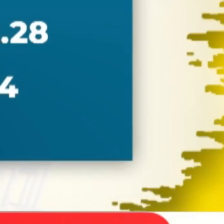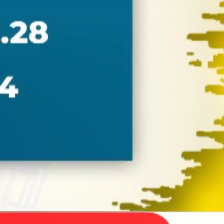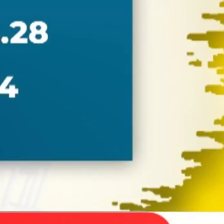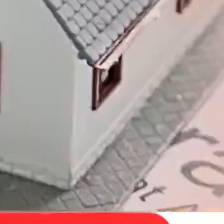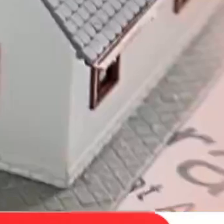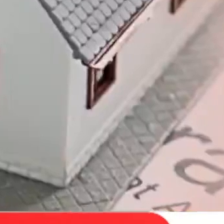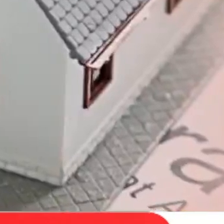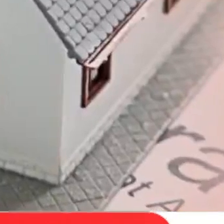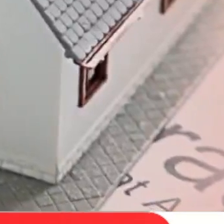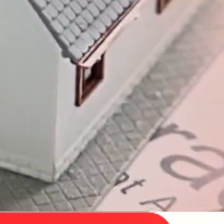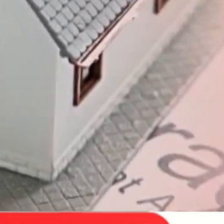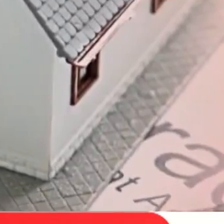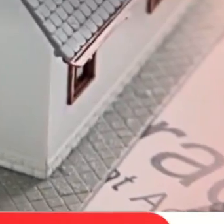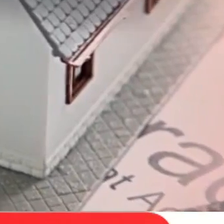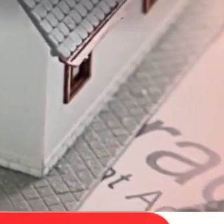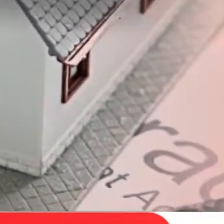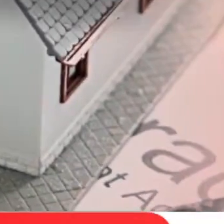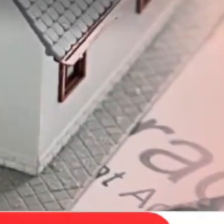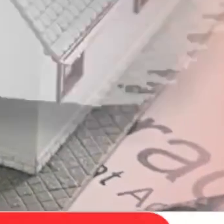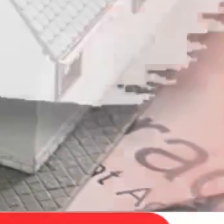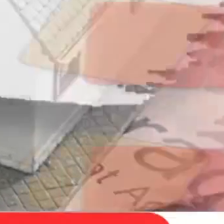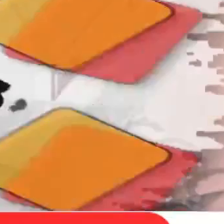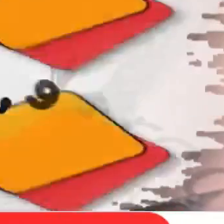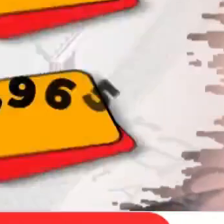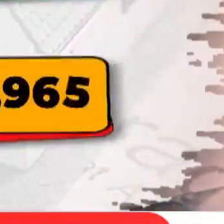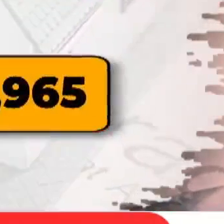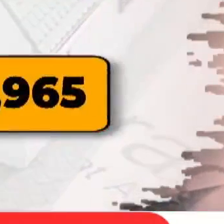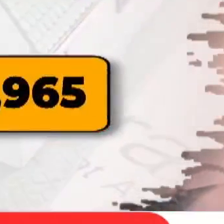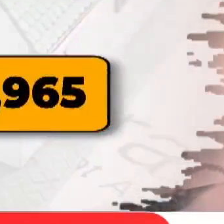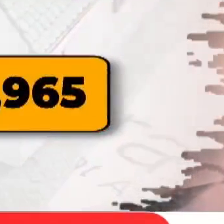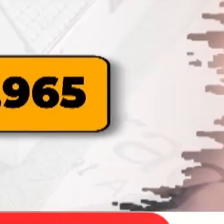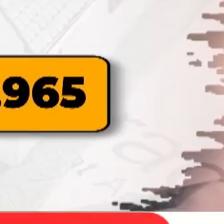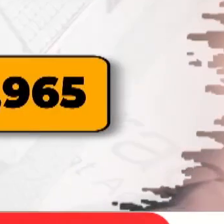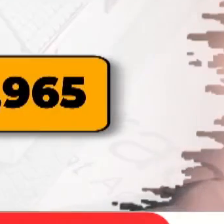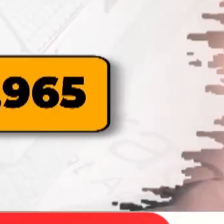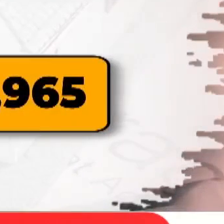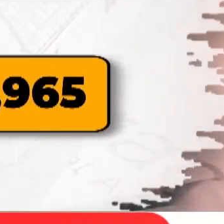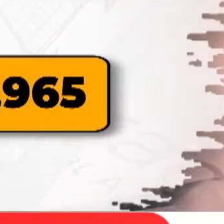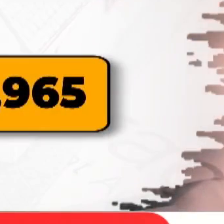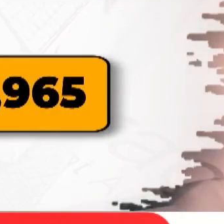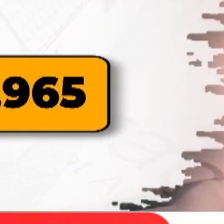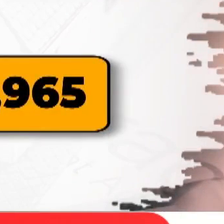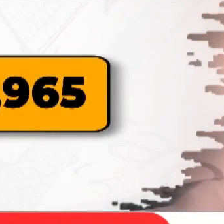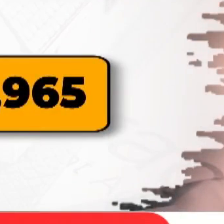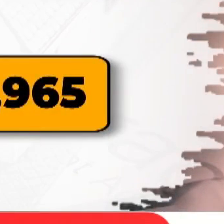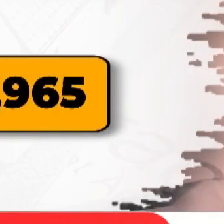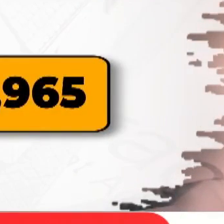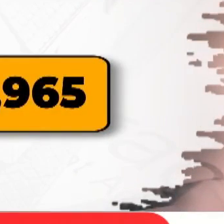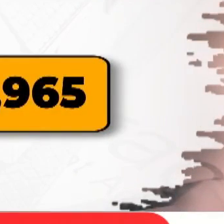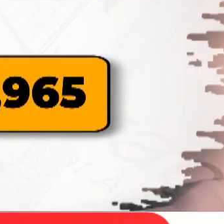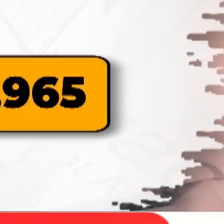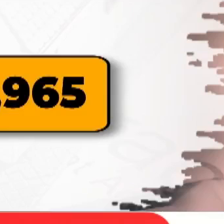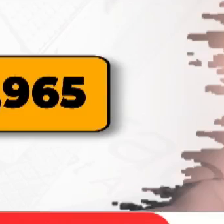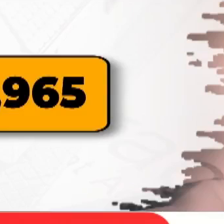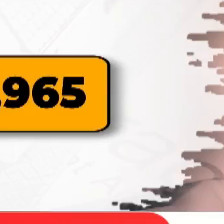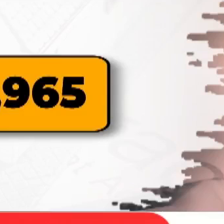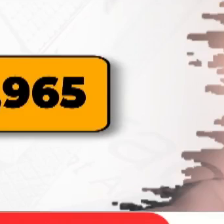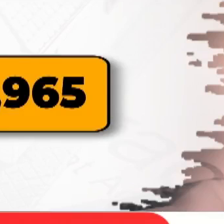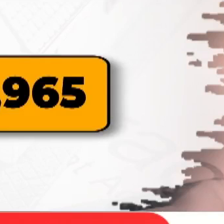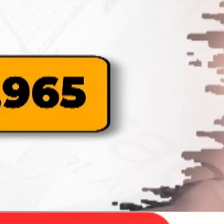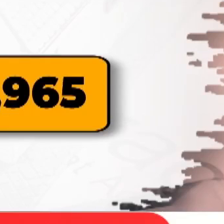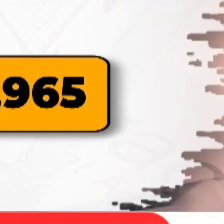52.28. KNBS ilisema pia gharama ya chumba kimoja kwa mwezi mnamo Agosti mwaka 2022